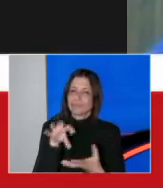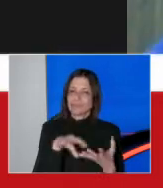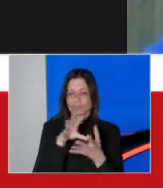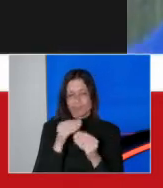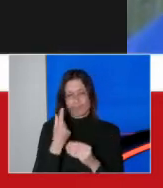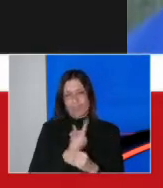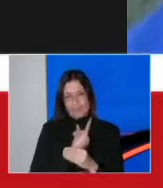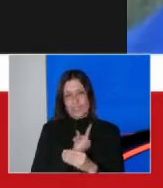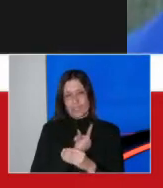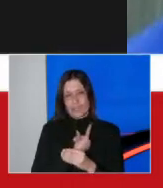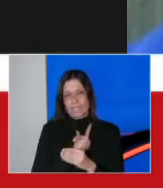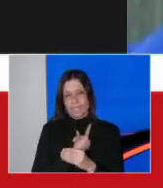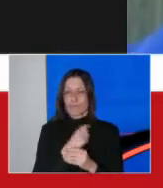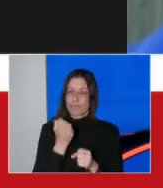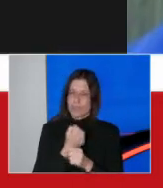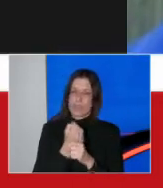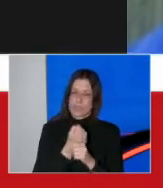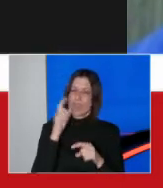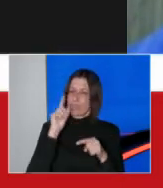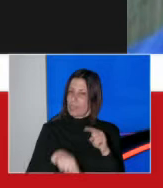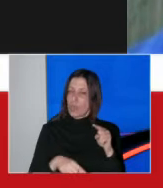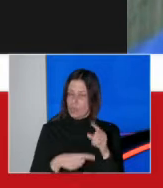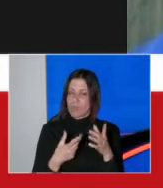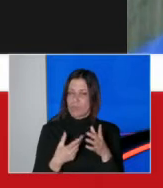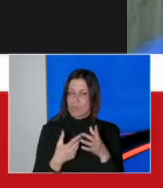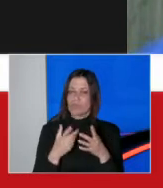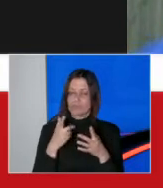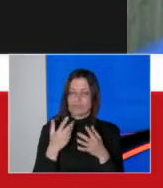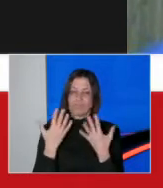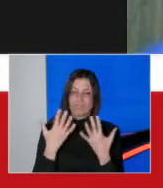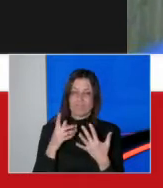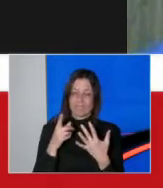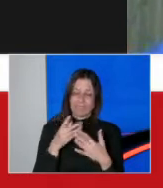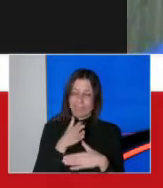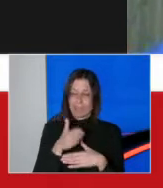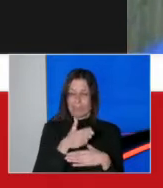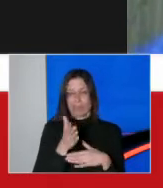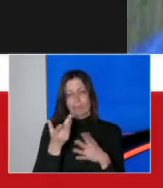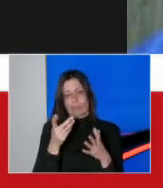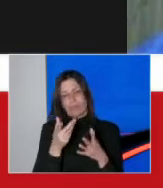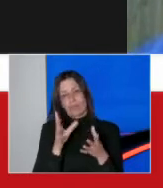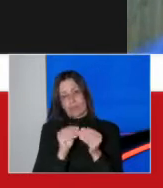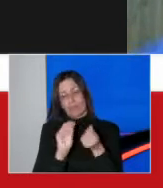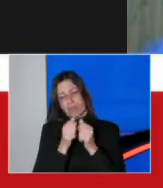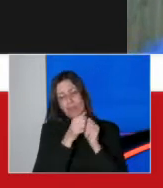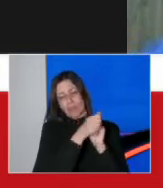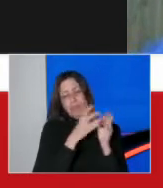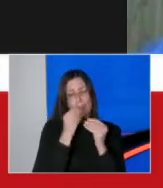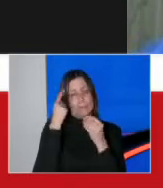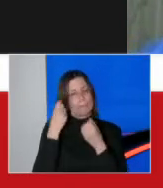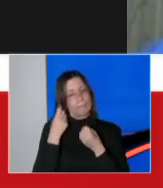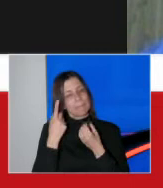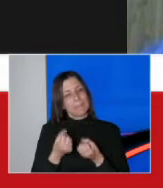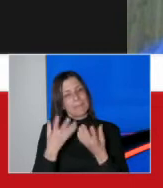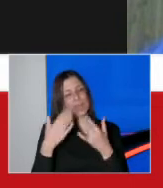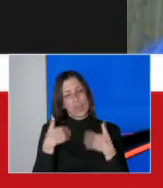עצמה ו... עשתה טעות מאוד טרקטית כאשר היא מזגזגת עם המידע שהיא מוסרת לציבור,